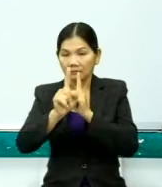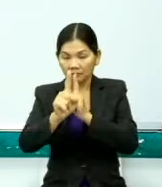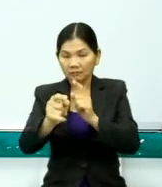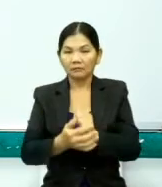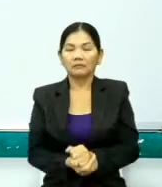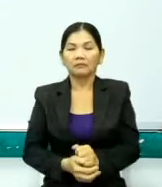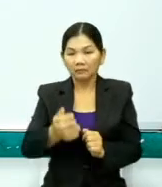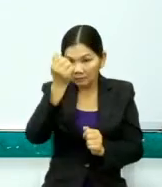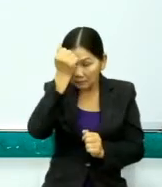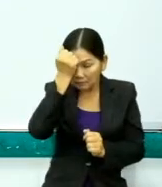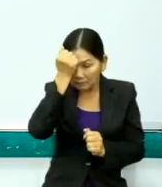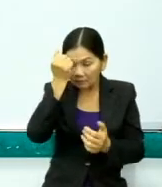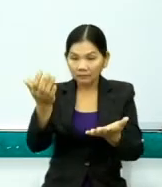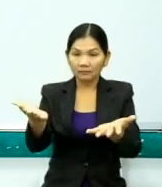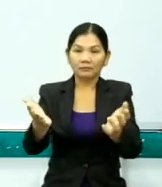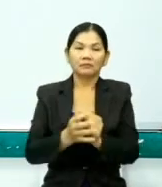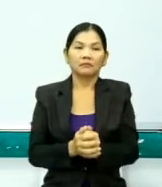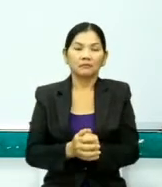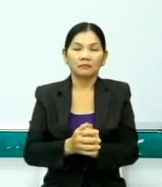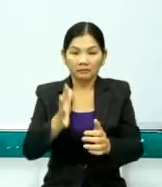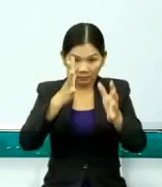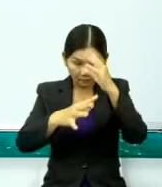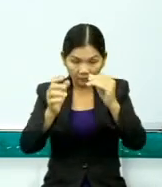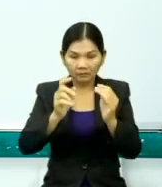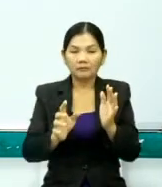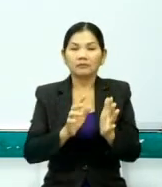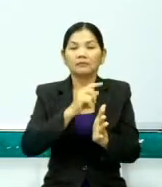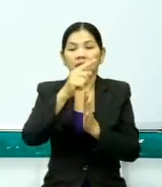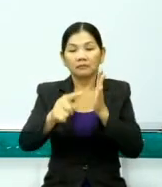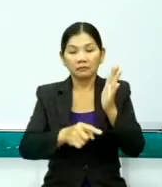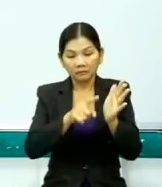kêu rung lực bình tĩnh mới tao mình nhớ dưỡng riêng sạ vậy con